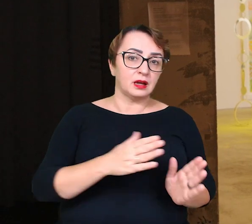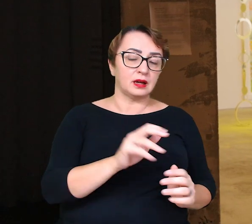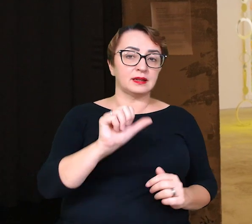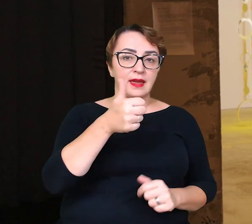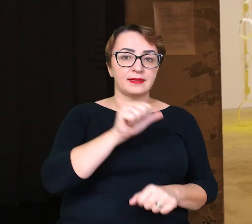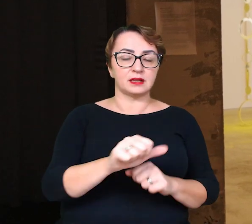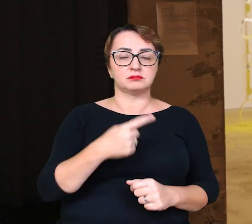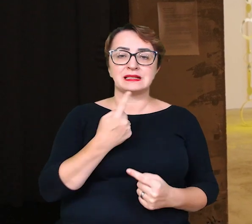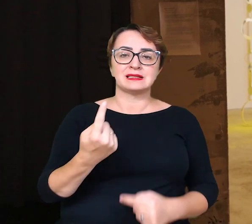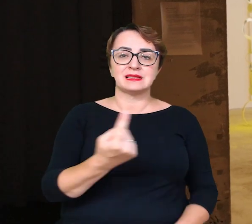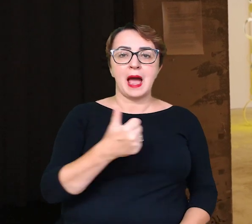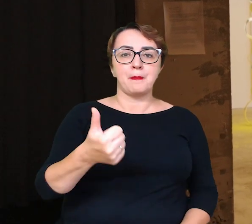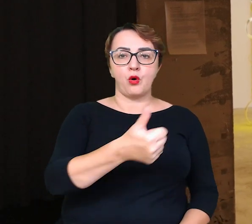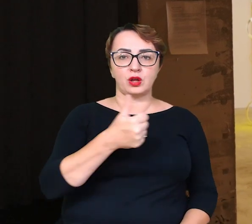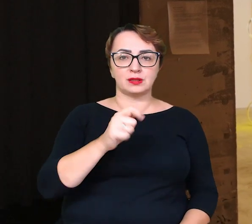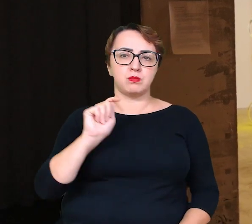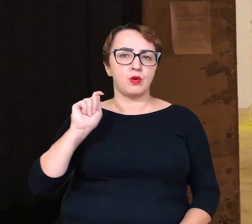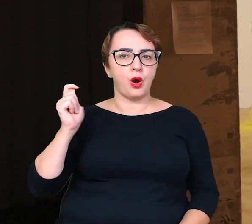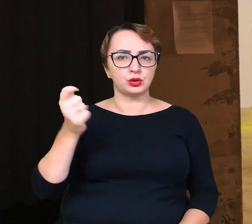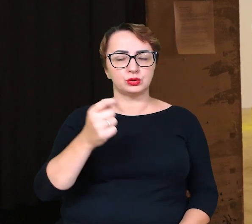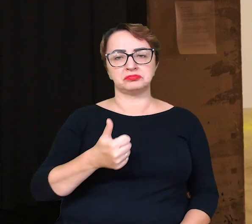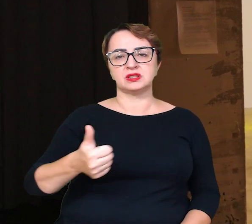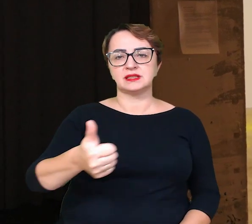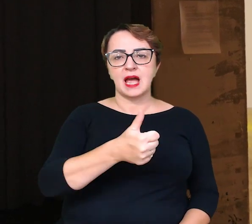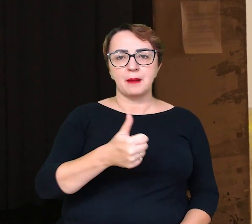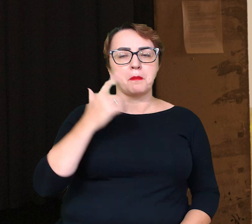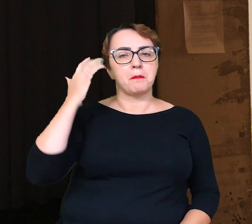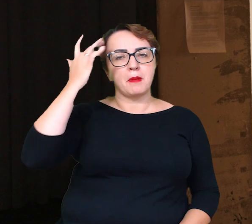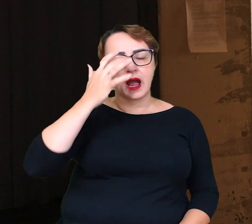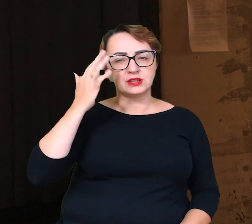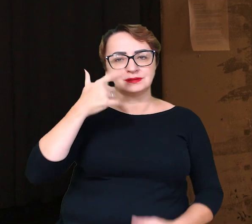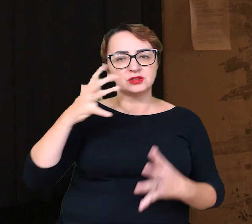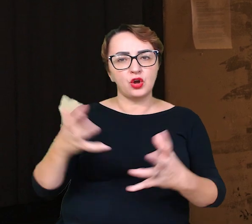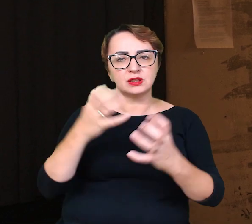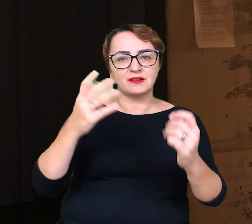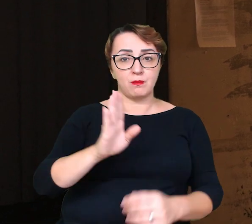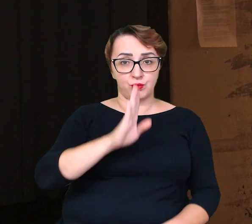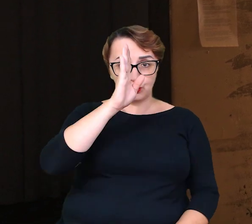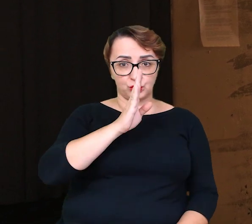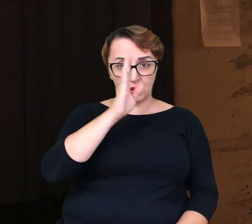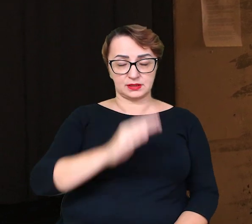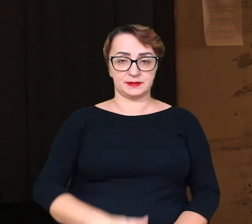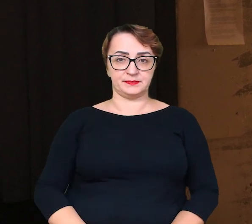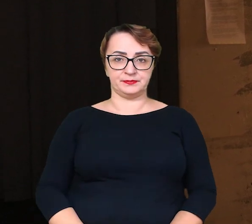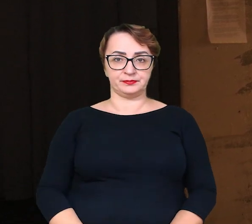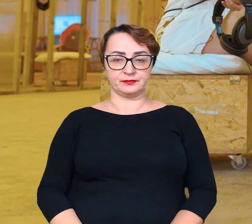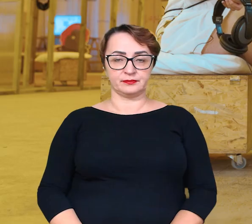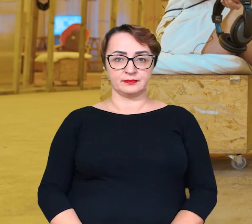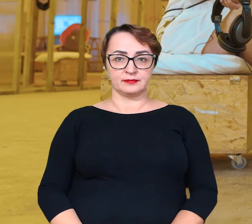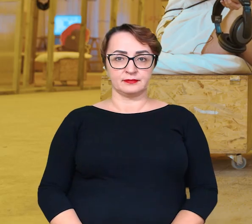takich samotnych podróżników, samotników, marzycieli, odkrywców północy,